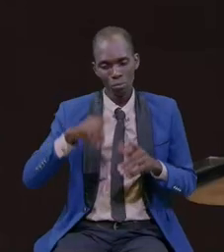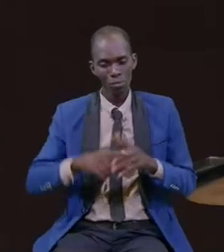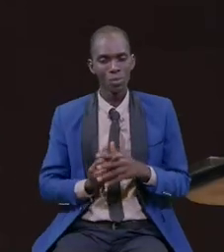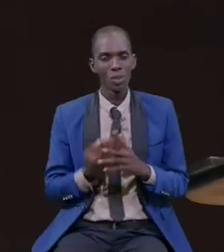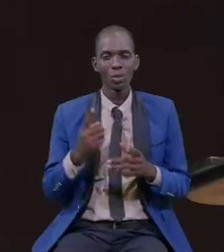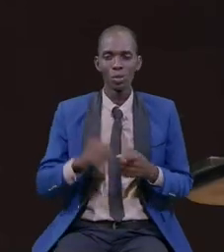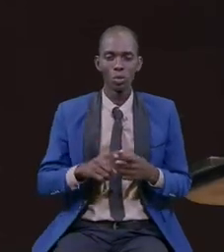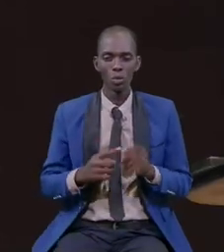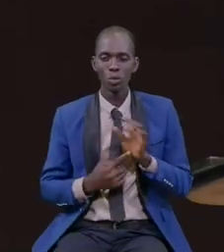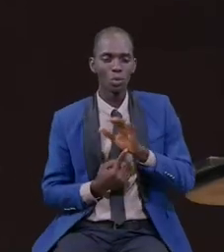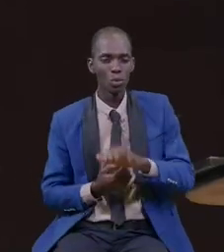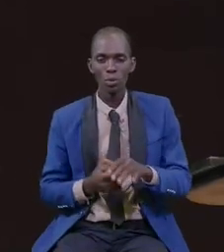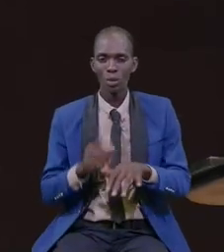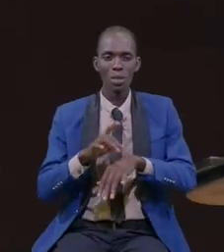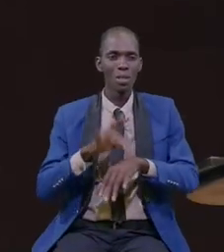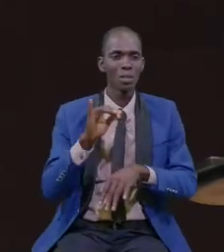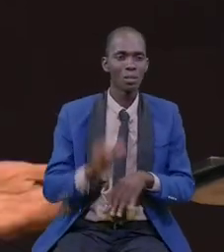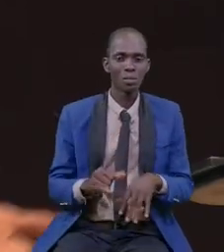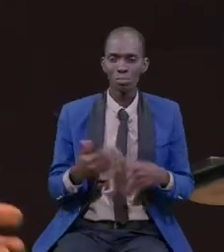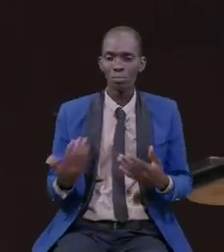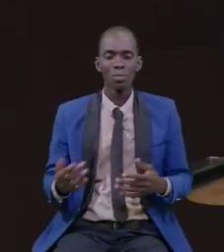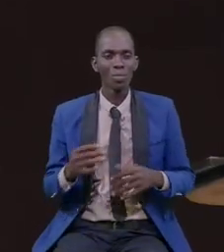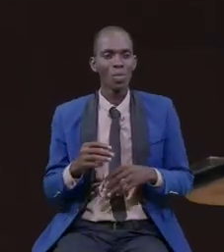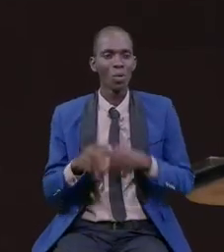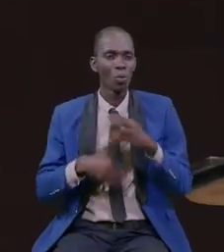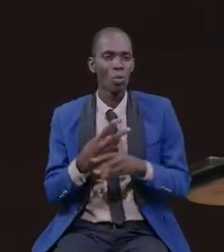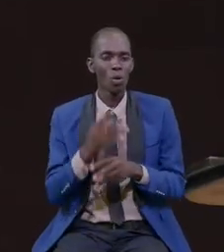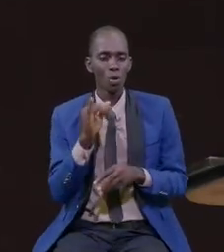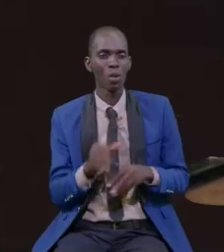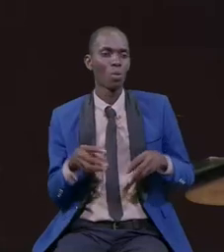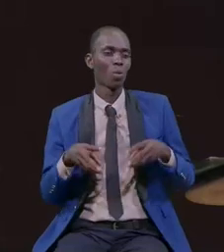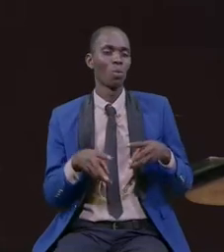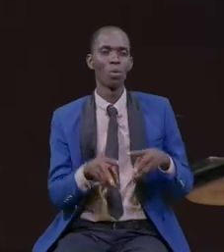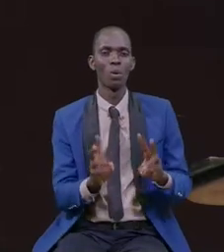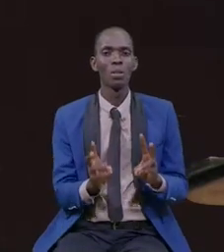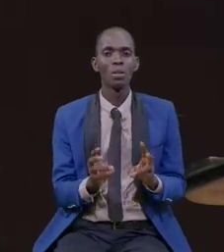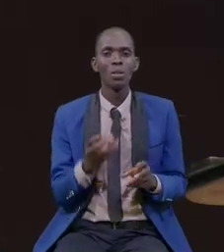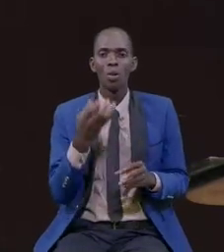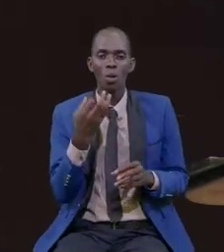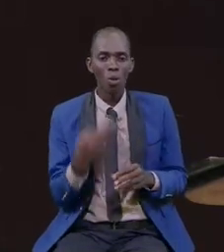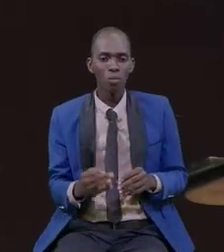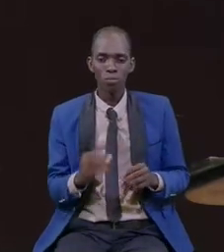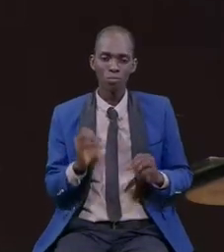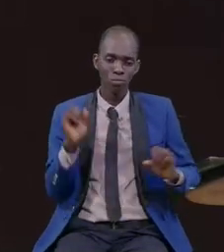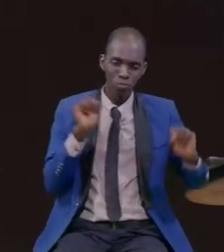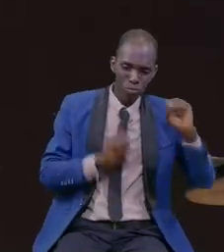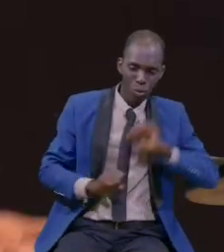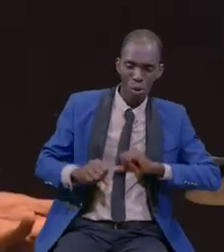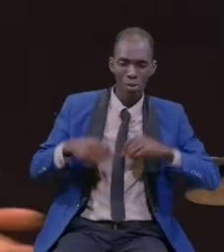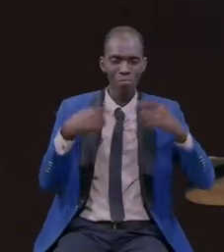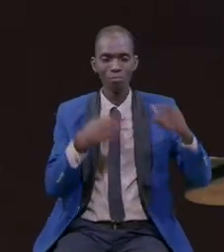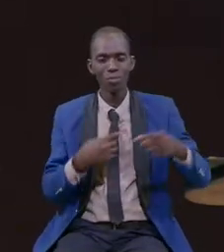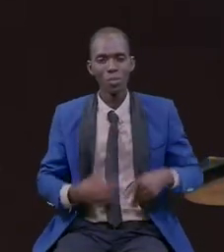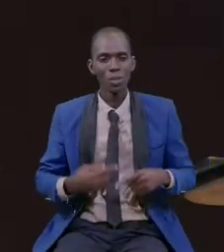charnelle agissant d'une manière sociétale en agissant de la manière mondaine et de la bagarre de la